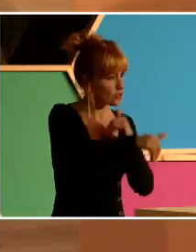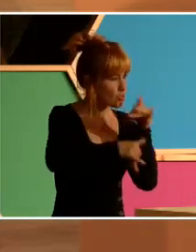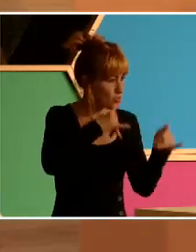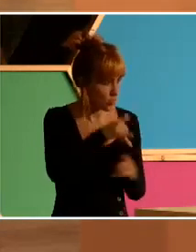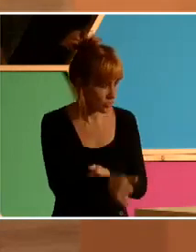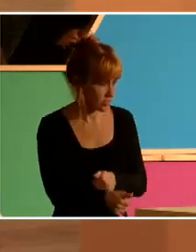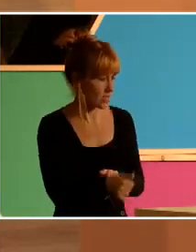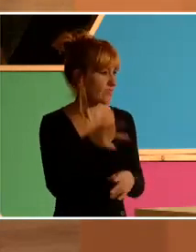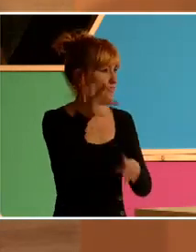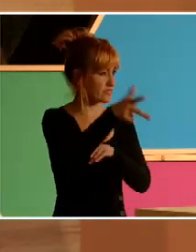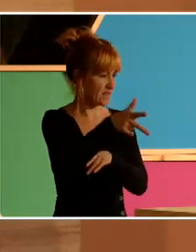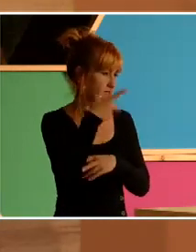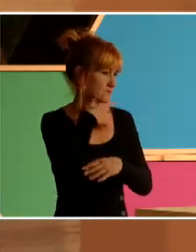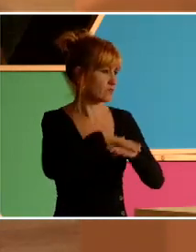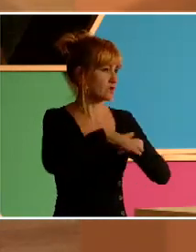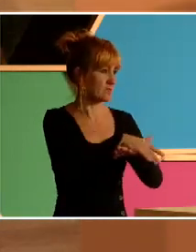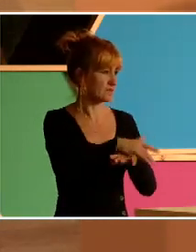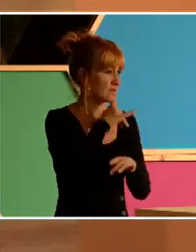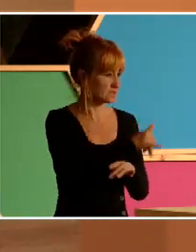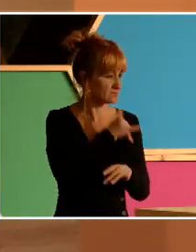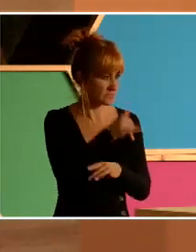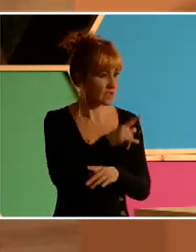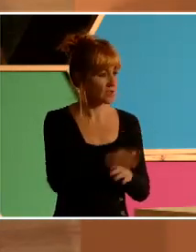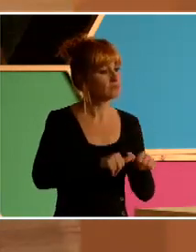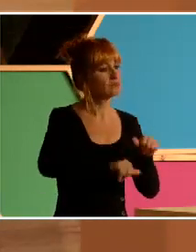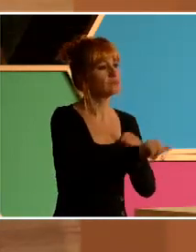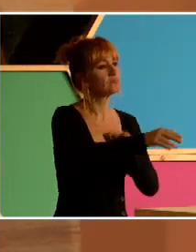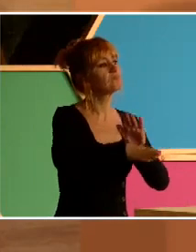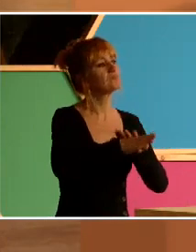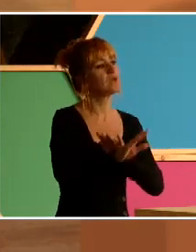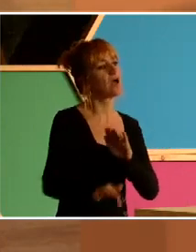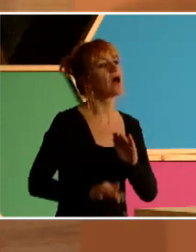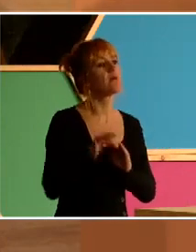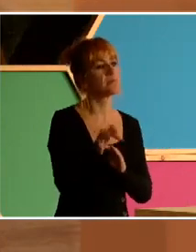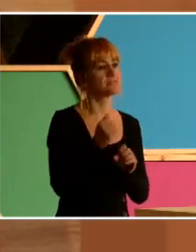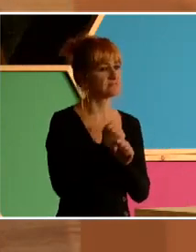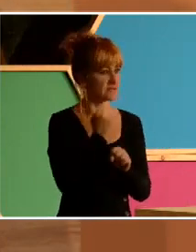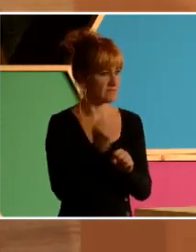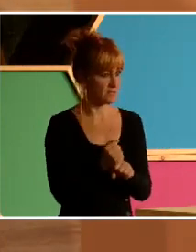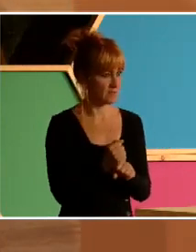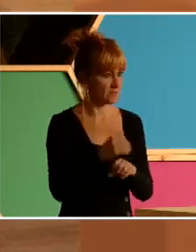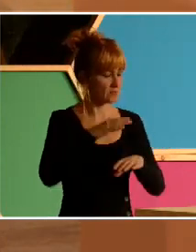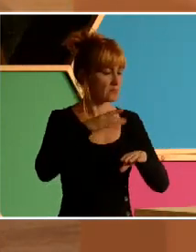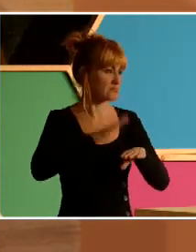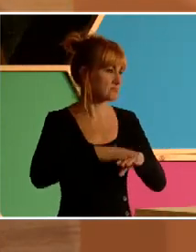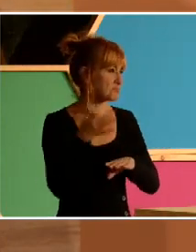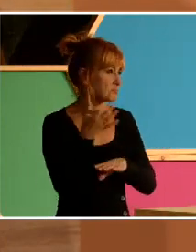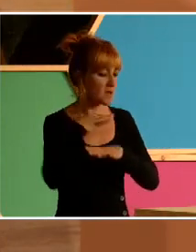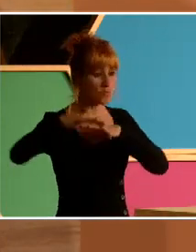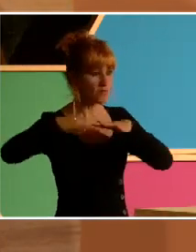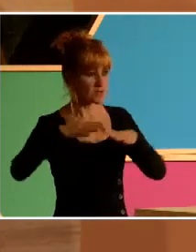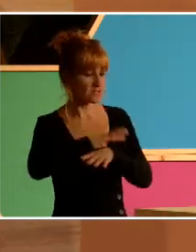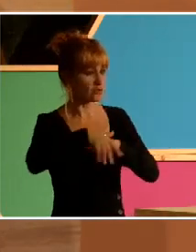i ho seguirem fent, i a més treballarem perquè aquestes mobilitzacions democràtiques siguin